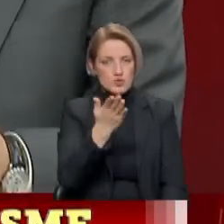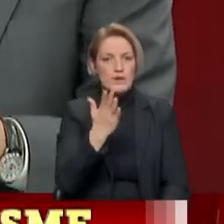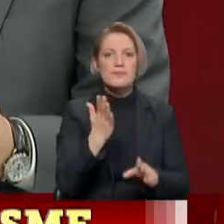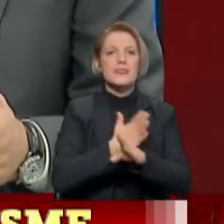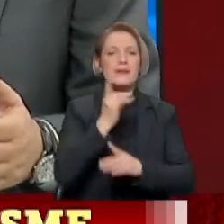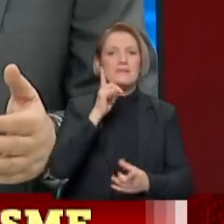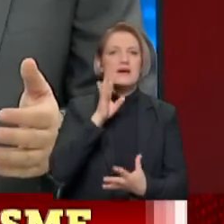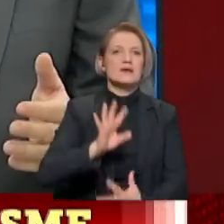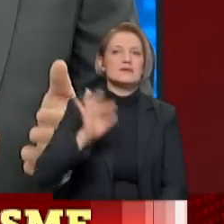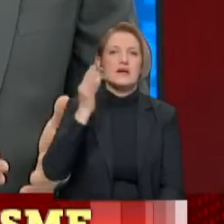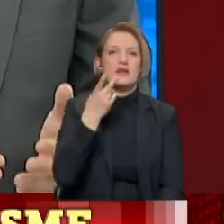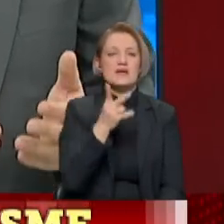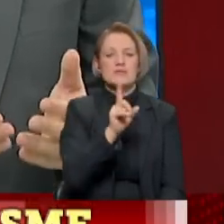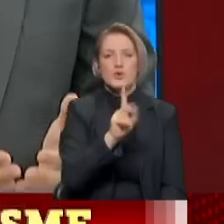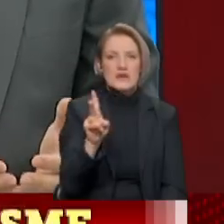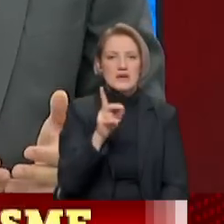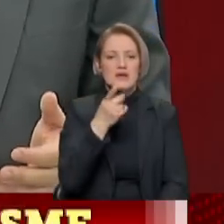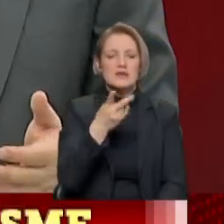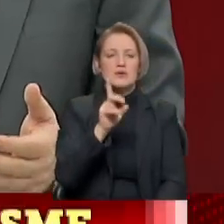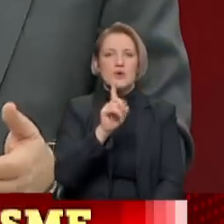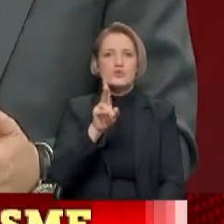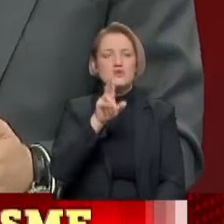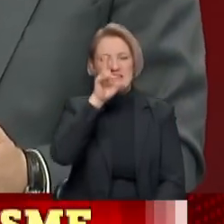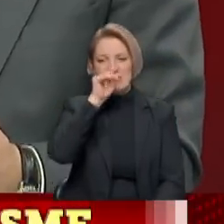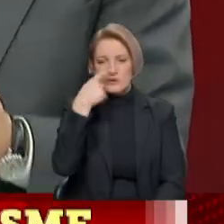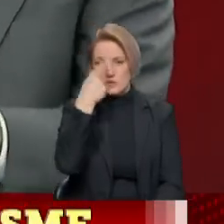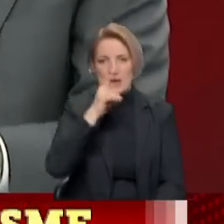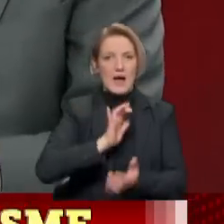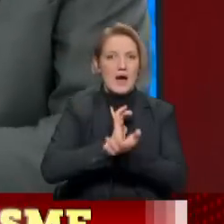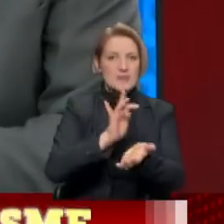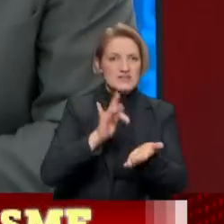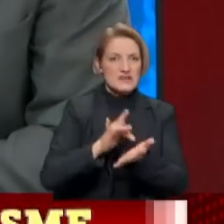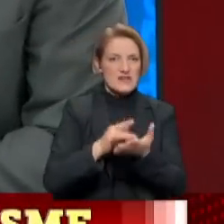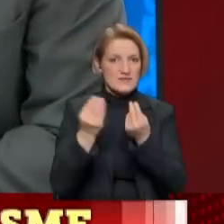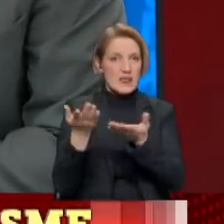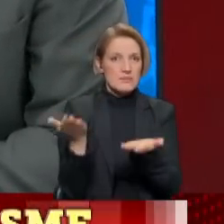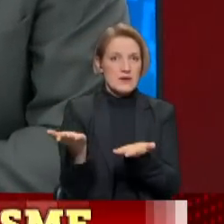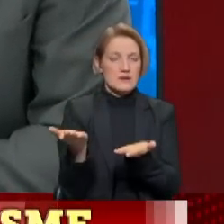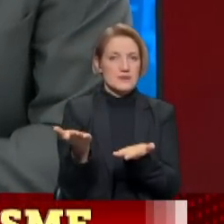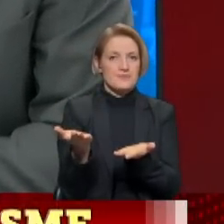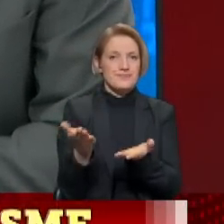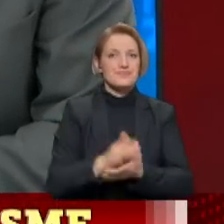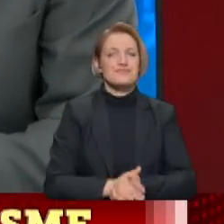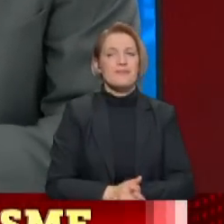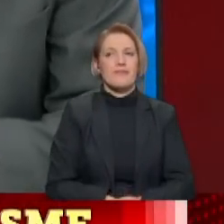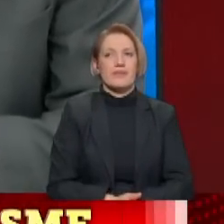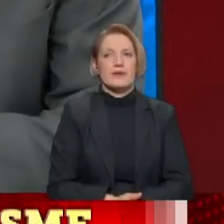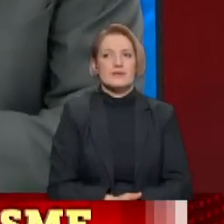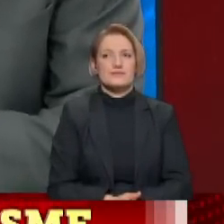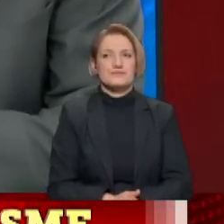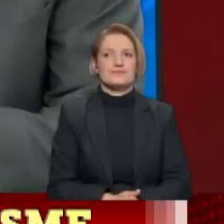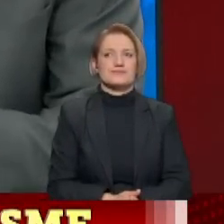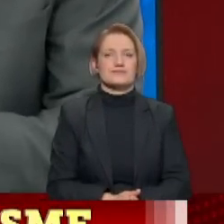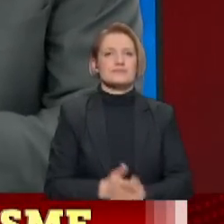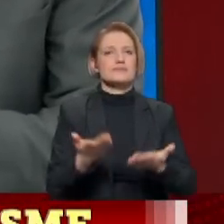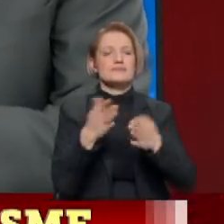bir insan 2012-2013 yılındaki tweetleri sebebiyle hapis cezasıyla cezalandırılır mı? Yani